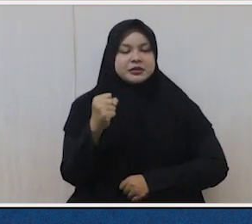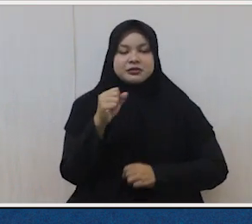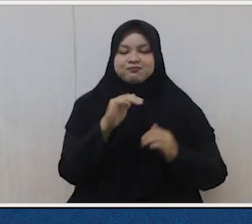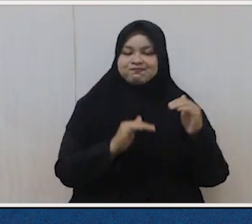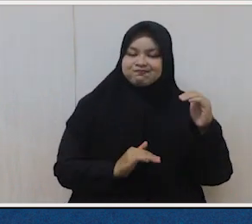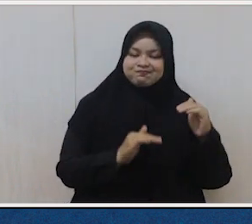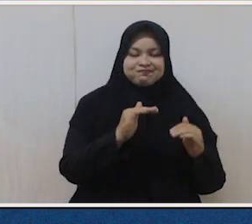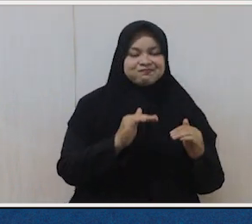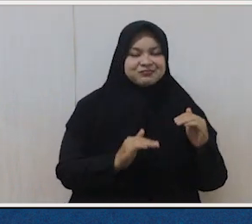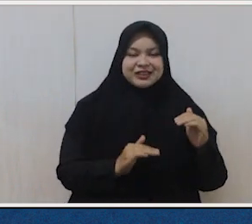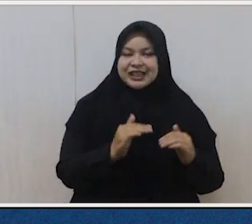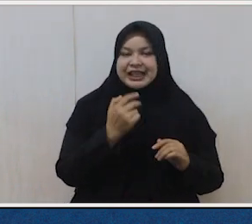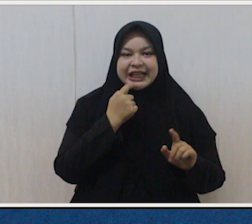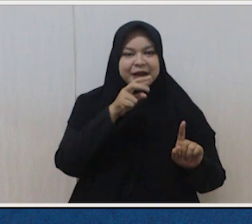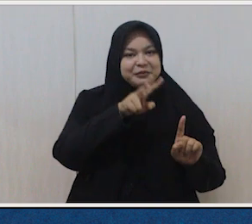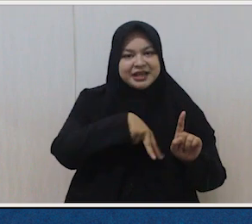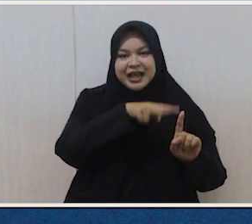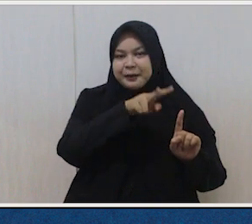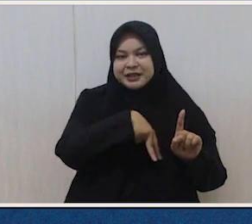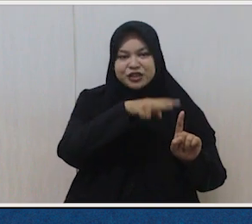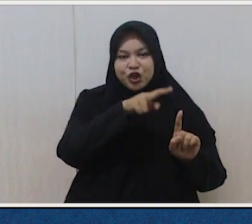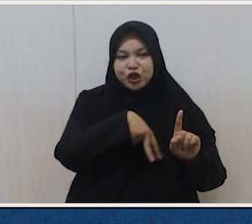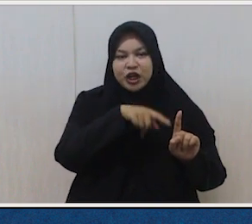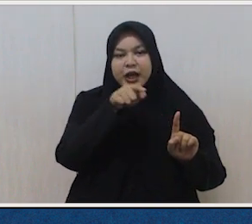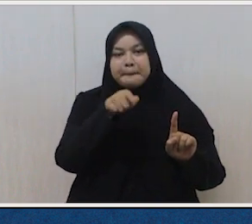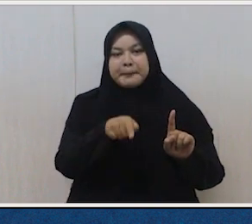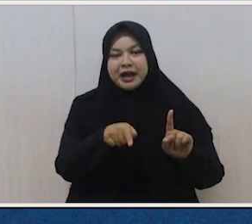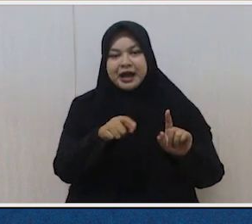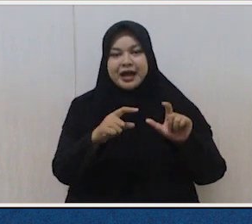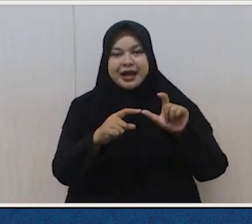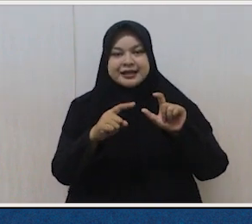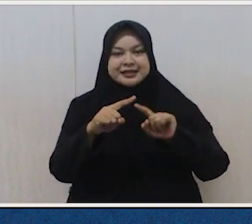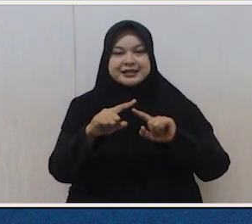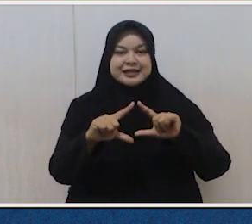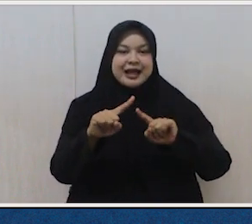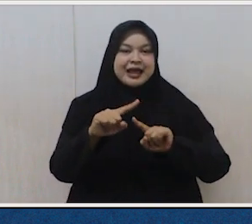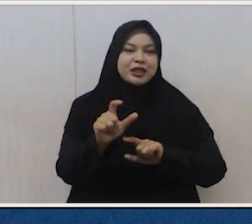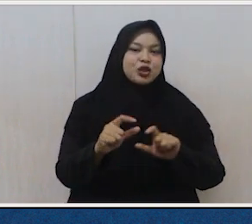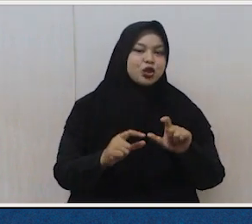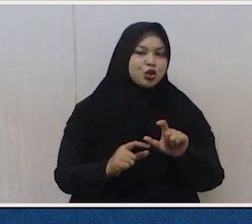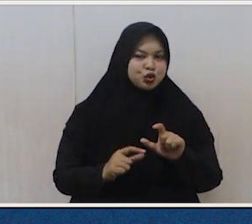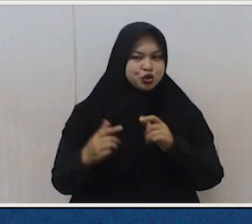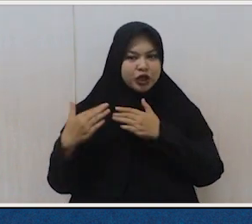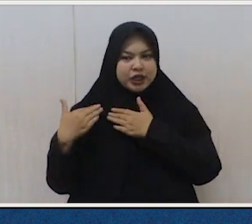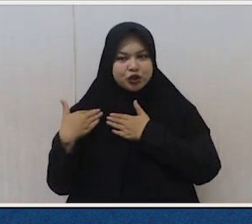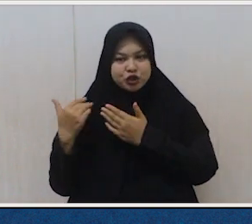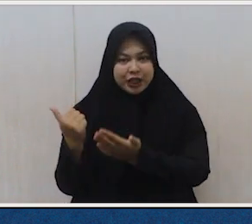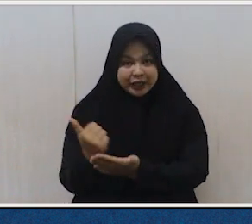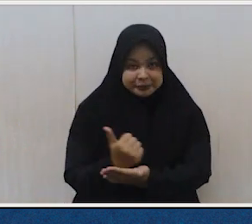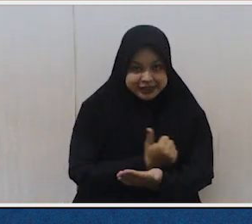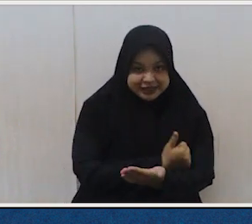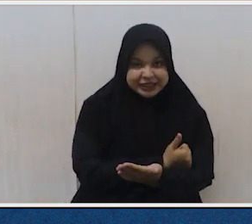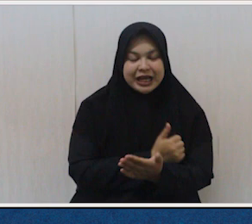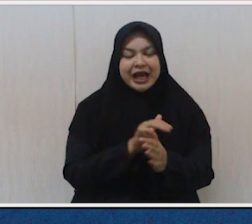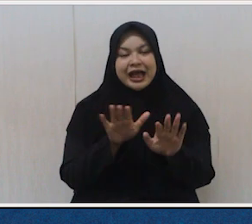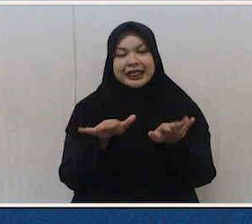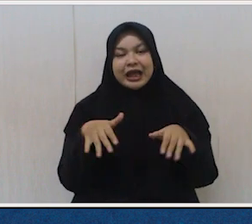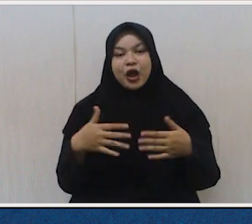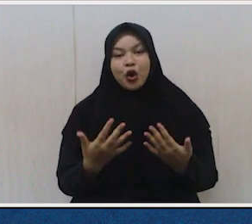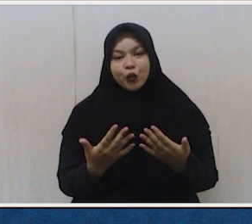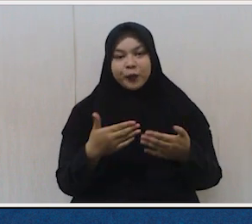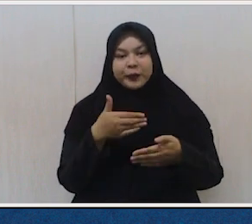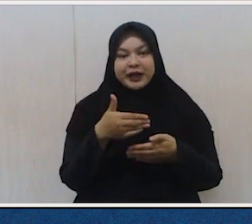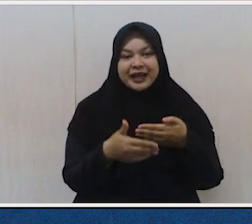terkait eh penilaian personal itu karena status eh status secara administrasi maupun